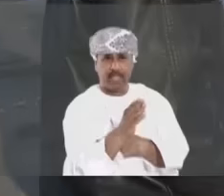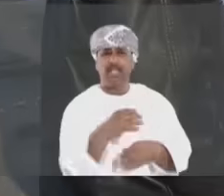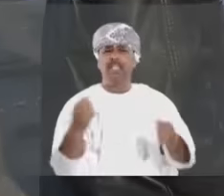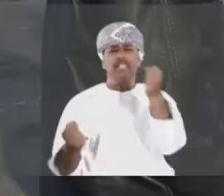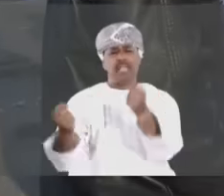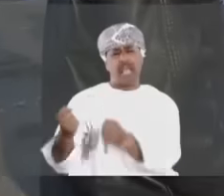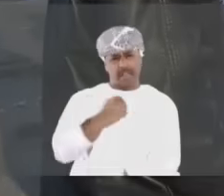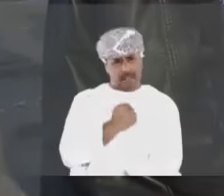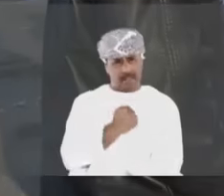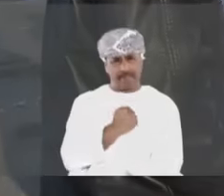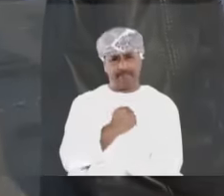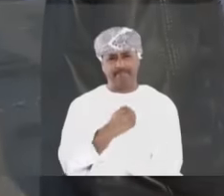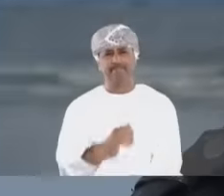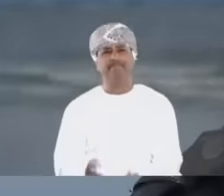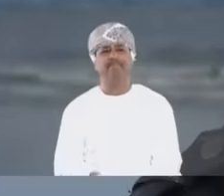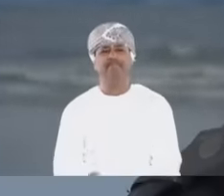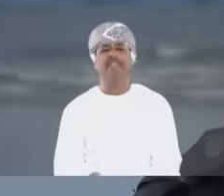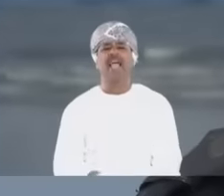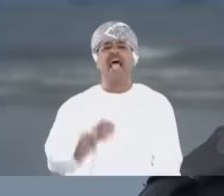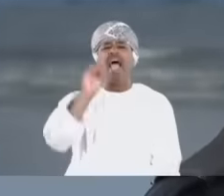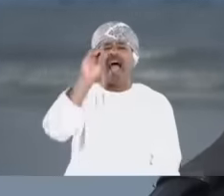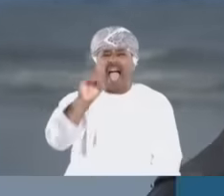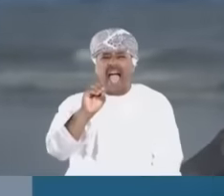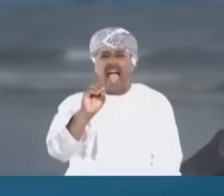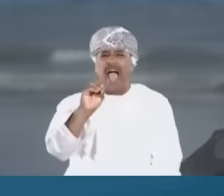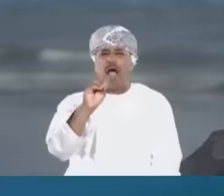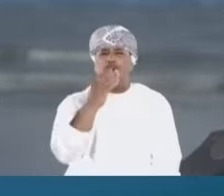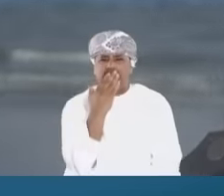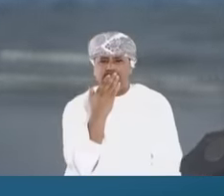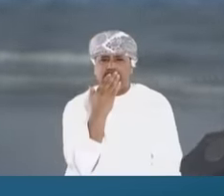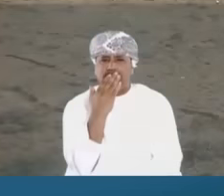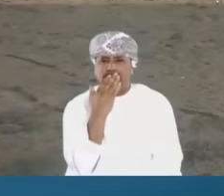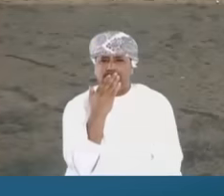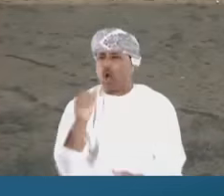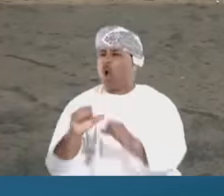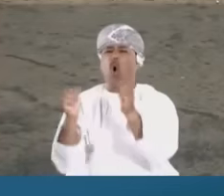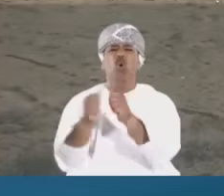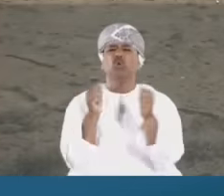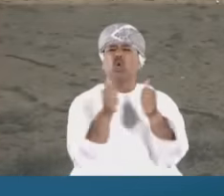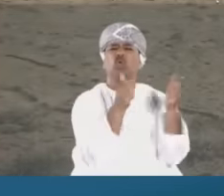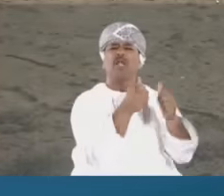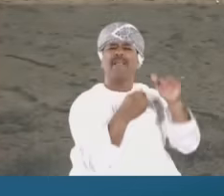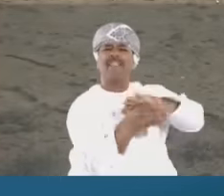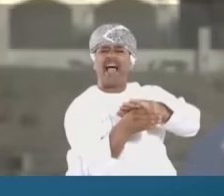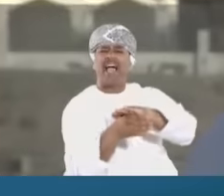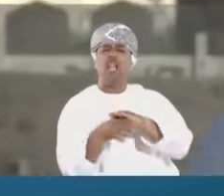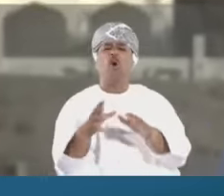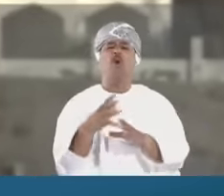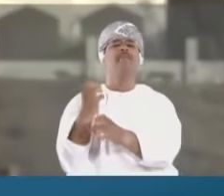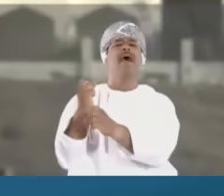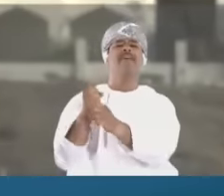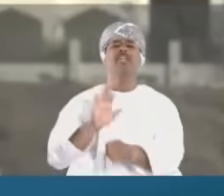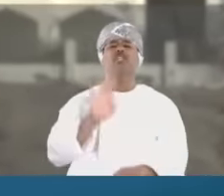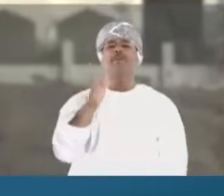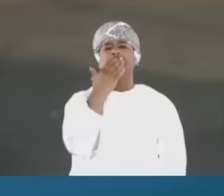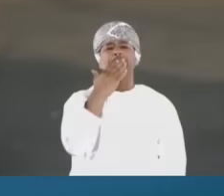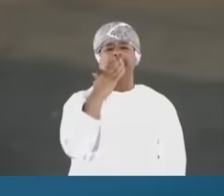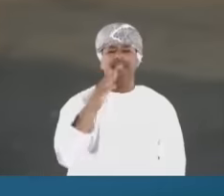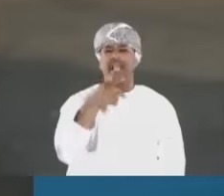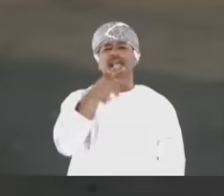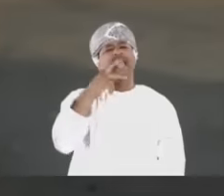سيارتي. ها إستك، لهجة يستخدمها أهالي القرى الساحلية في ولايات محافظة شمال